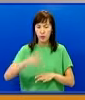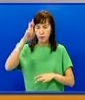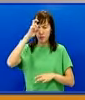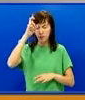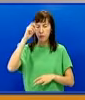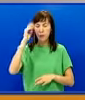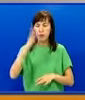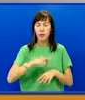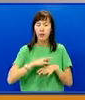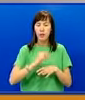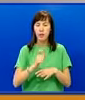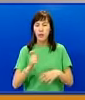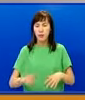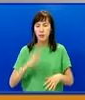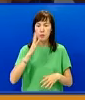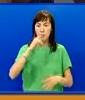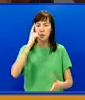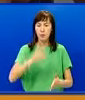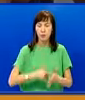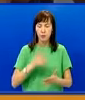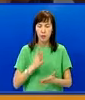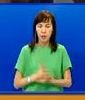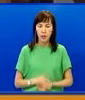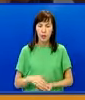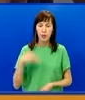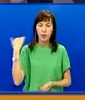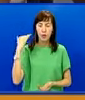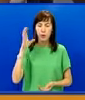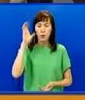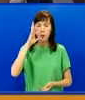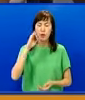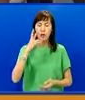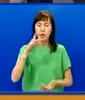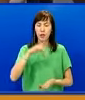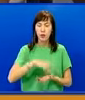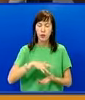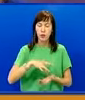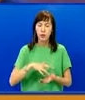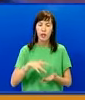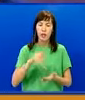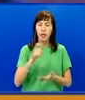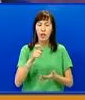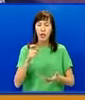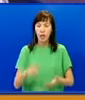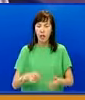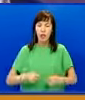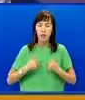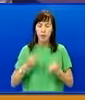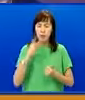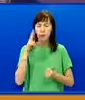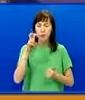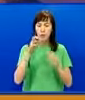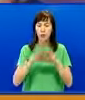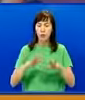алға сүйрейтін азамат болады деп тілектесін. Түркістандағы өзбек этномәдени орталық мүшелері де белсенділік танытуда. Олар бұл жолы 200